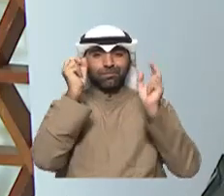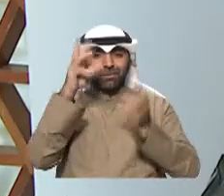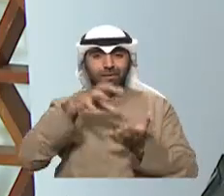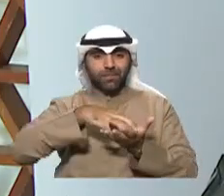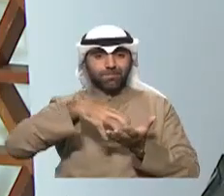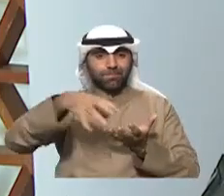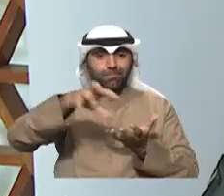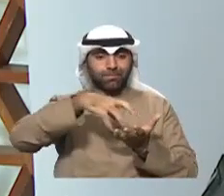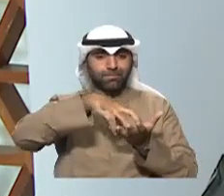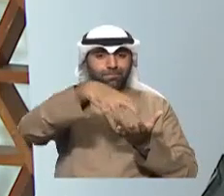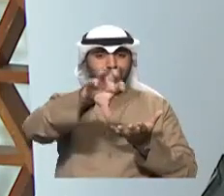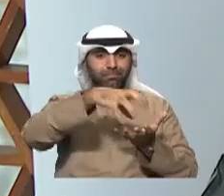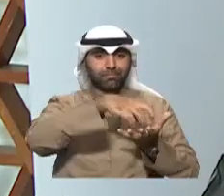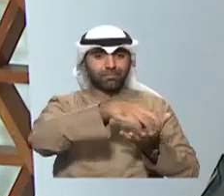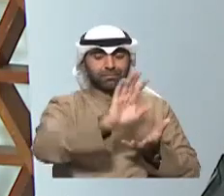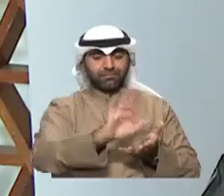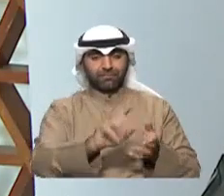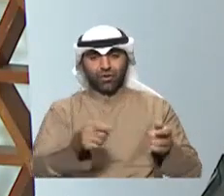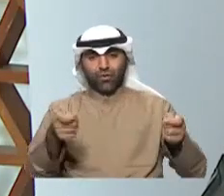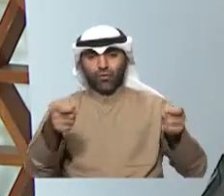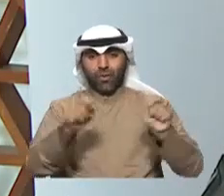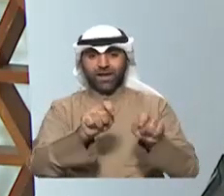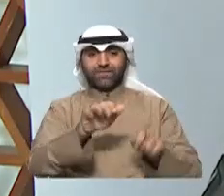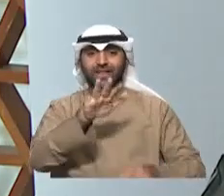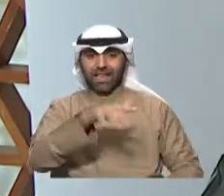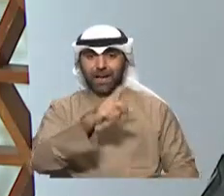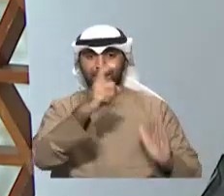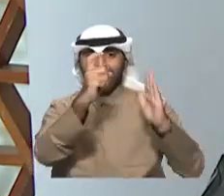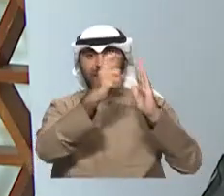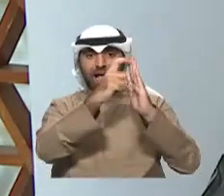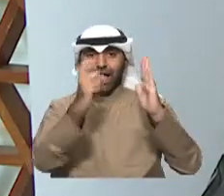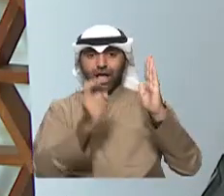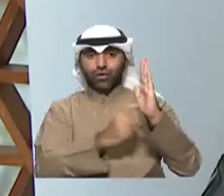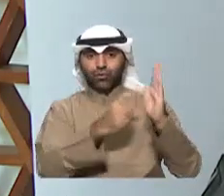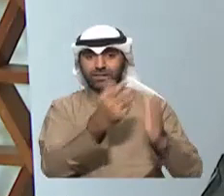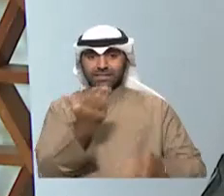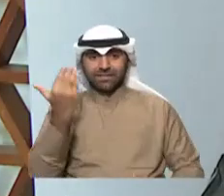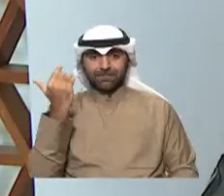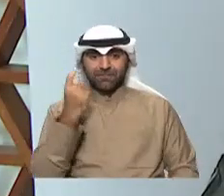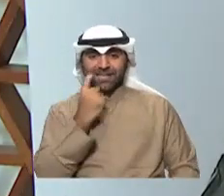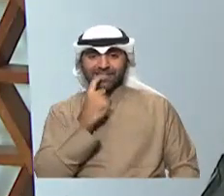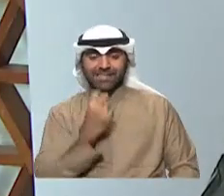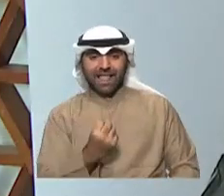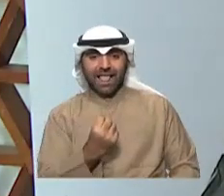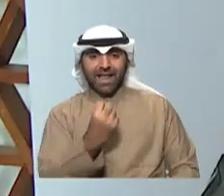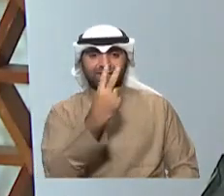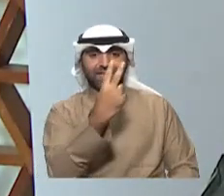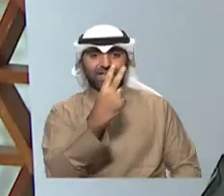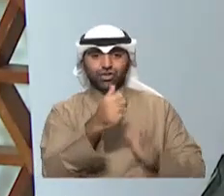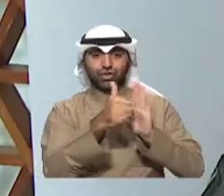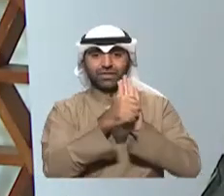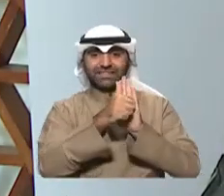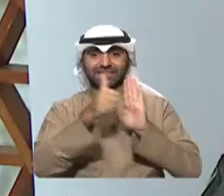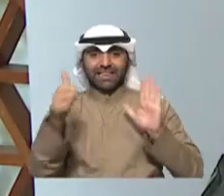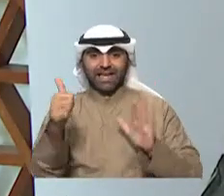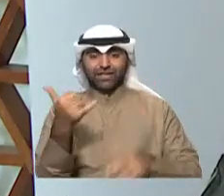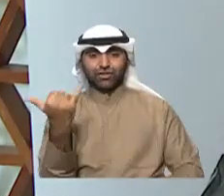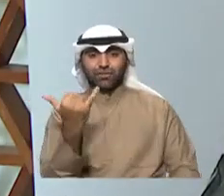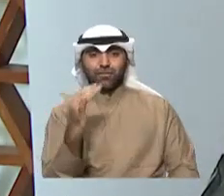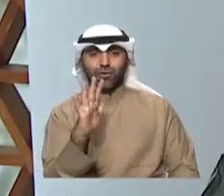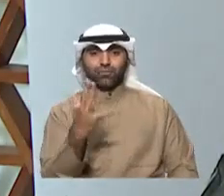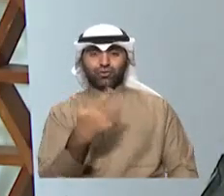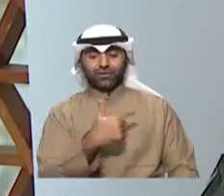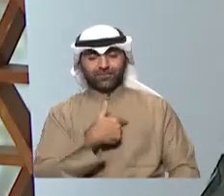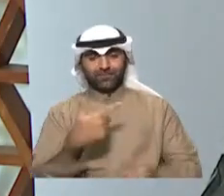24/7/2016، ومن بعدها تقدمت العديد من وسائل الإعلام وبناء عليه أصبح هناك تنظيم للوسائل الإعلامية الإلكترونية بجميع